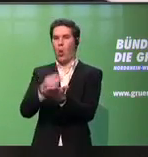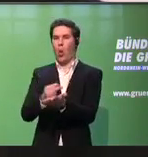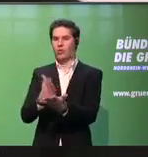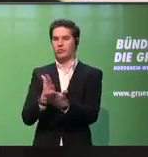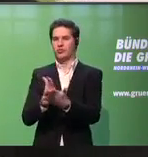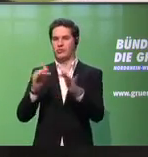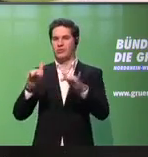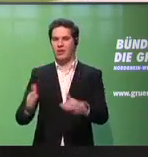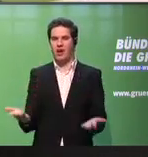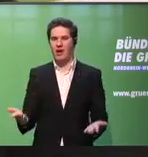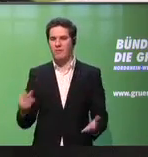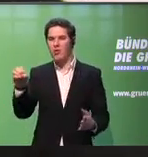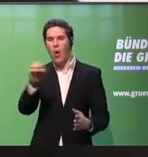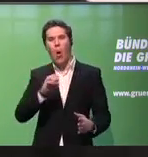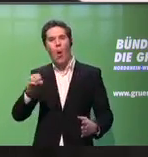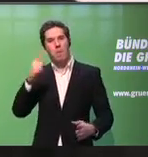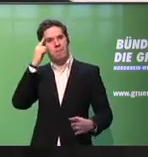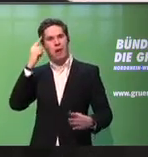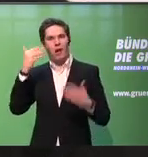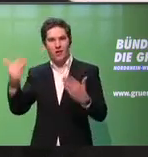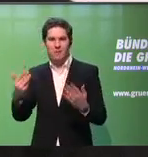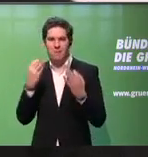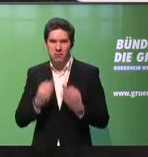der europäische Gedächtnis.